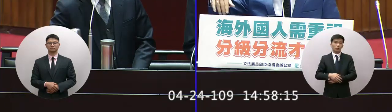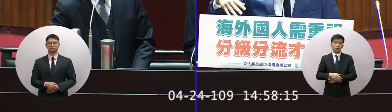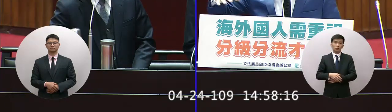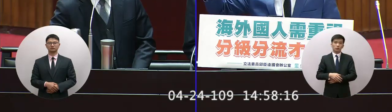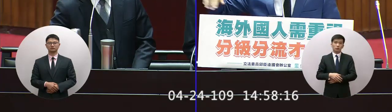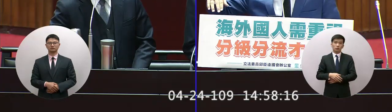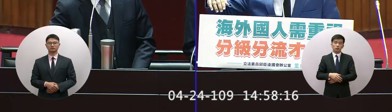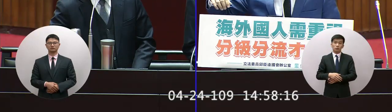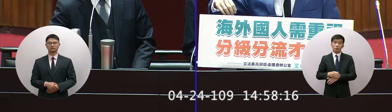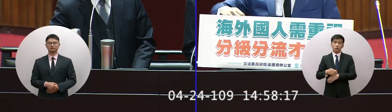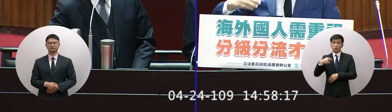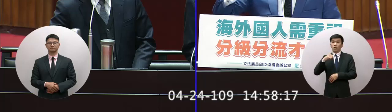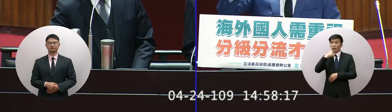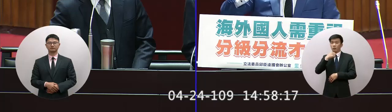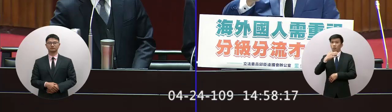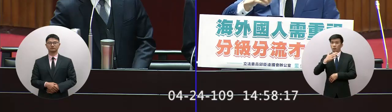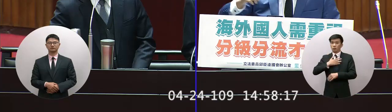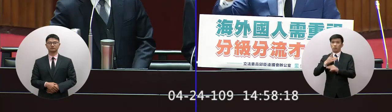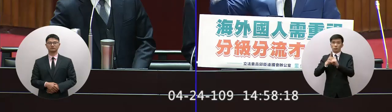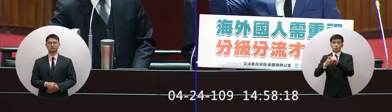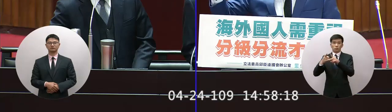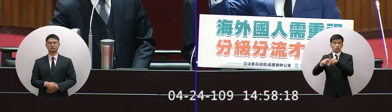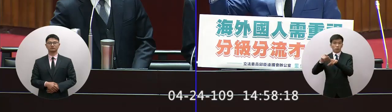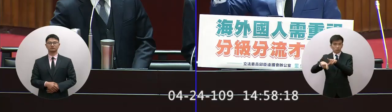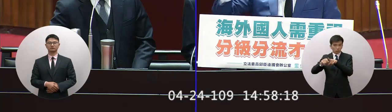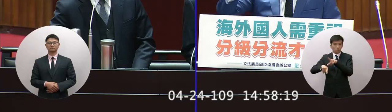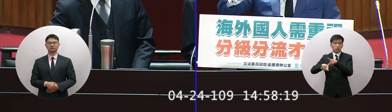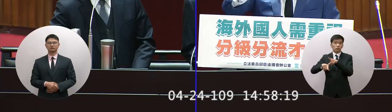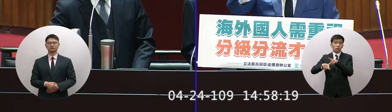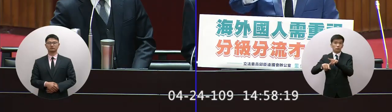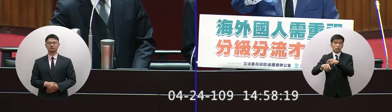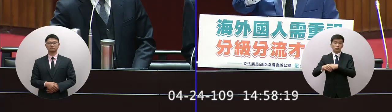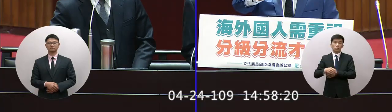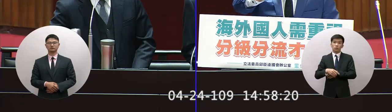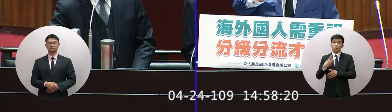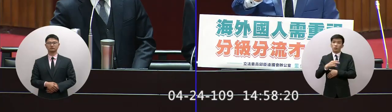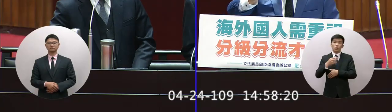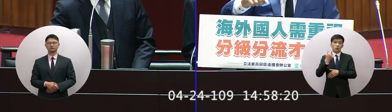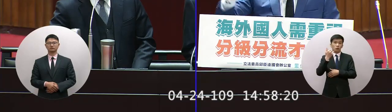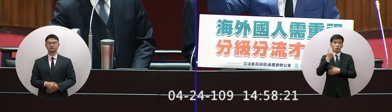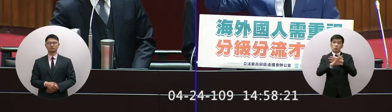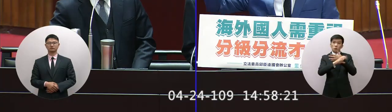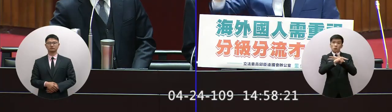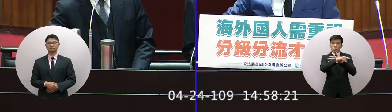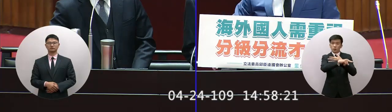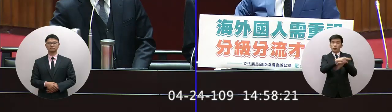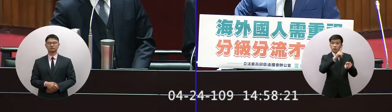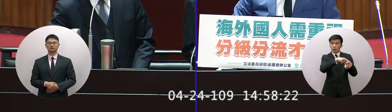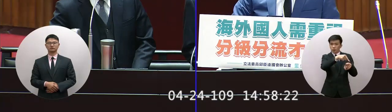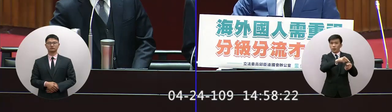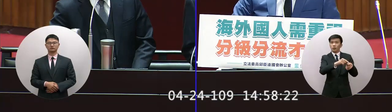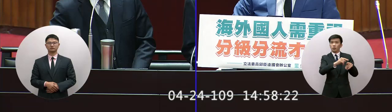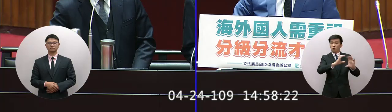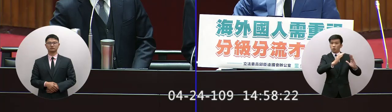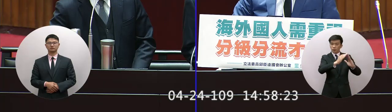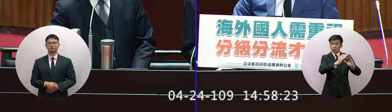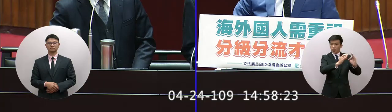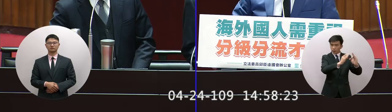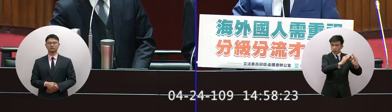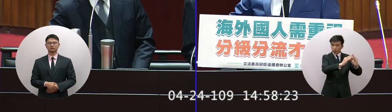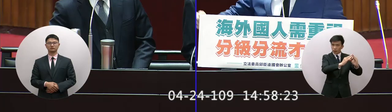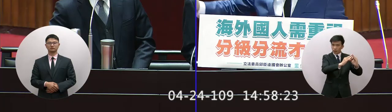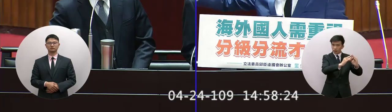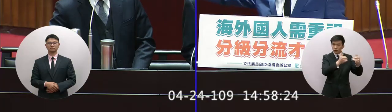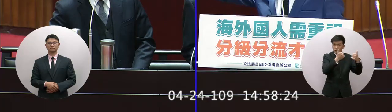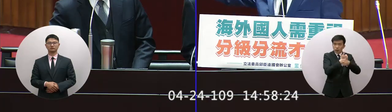企业信保基金是针对我们国内的，那我们海外的台商是有透过海外当地台资银行来跟这个海外信保基金来